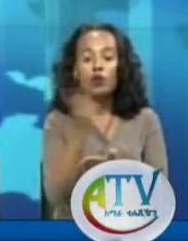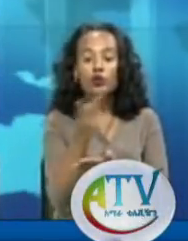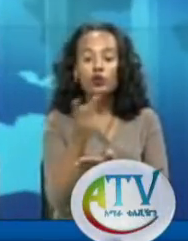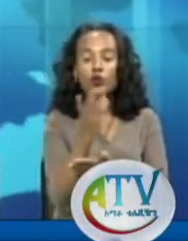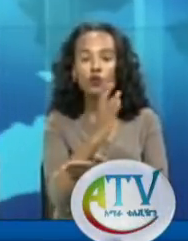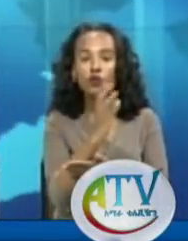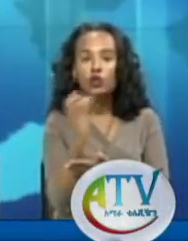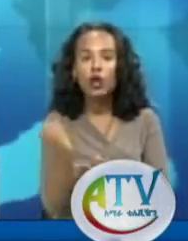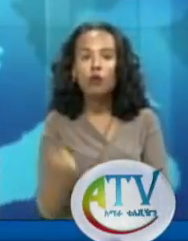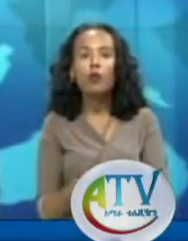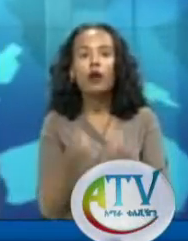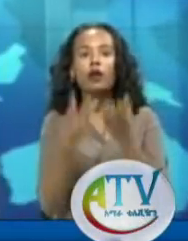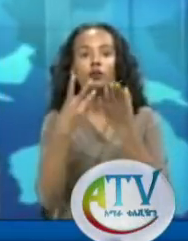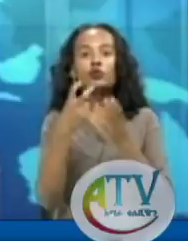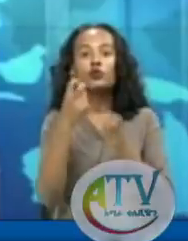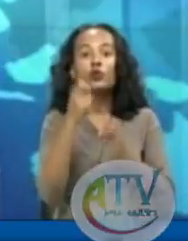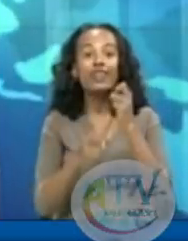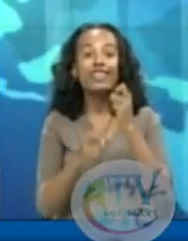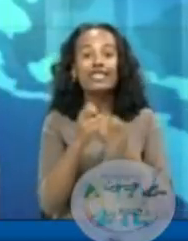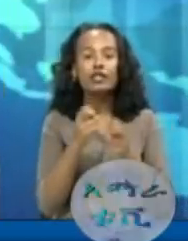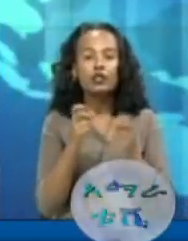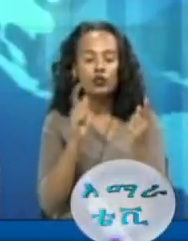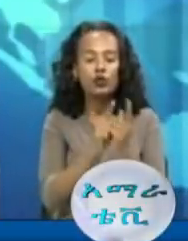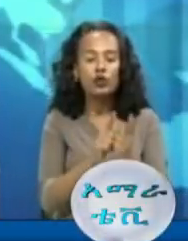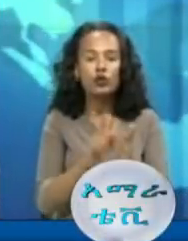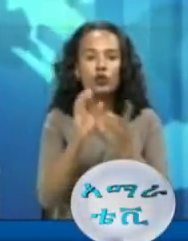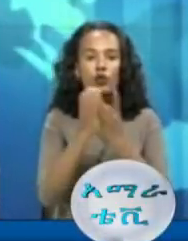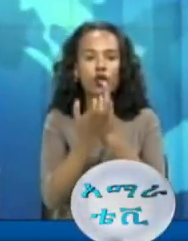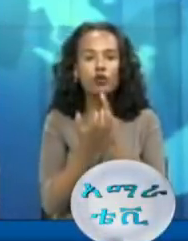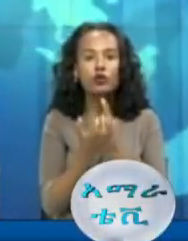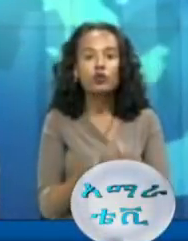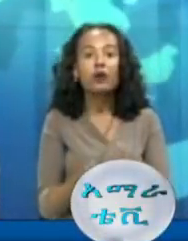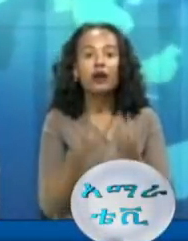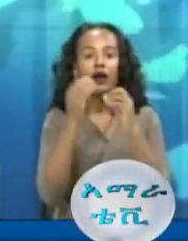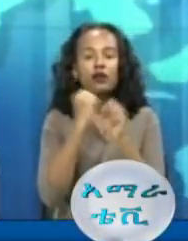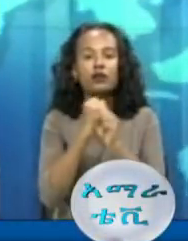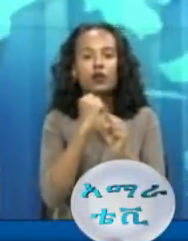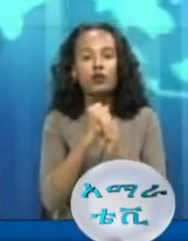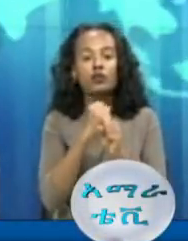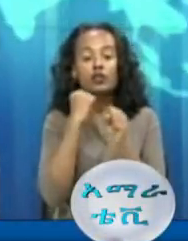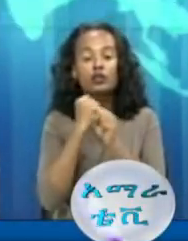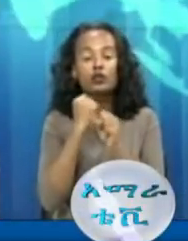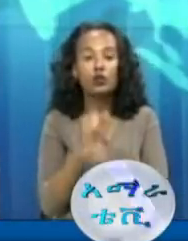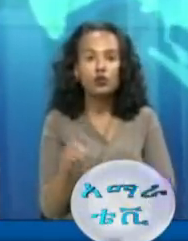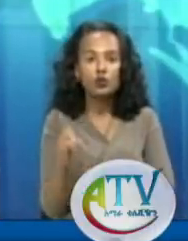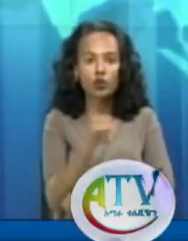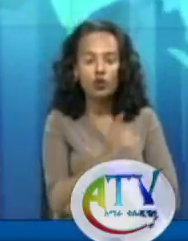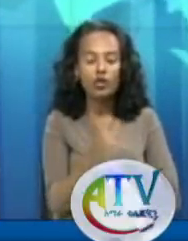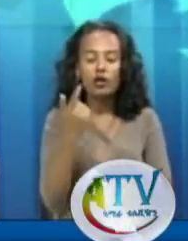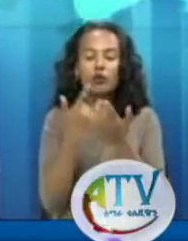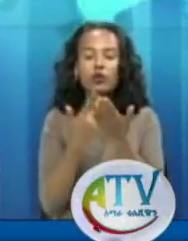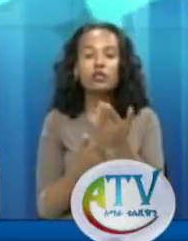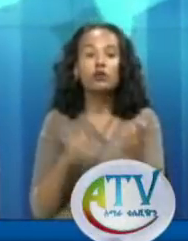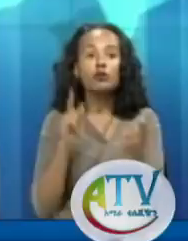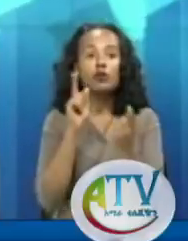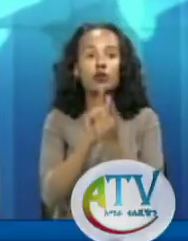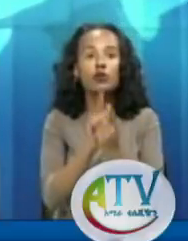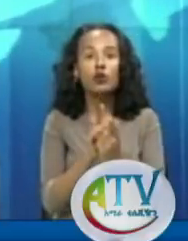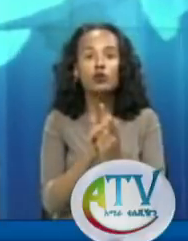በሁለትዮሽና በባለ ብዙ ወገን ግንኙነት መስኮች በርካታ ስራዎች የተሰሩ ሲሆን በዚህም